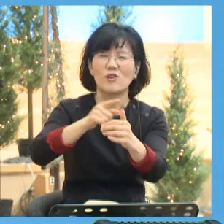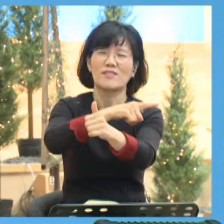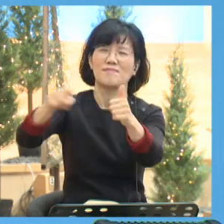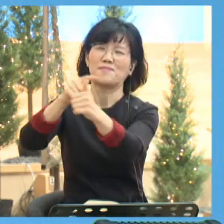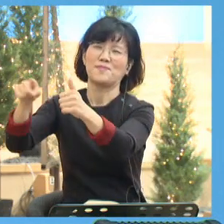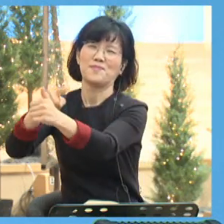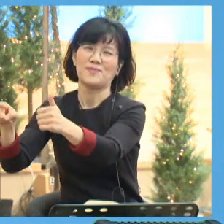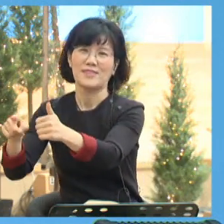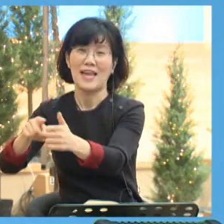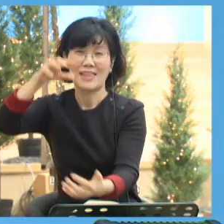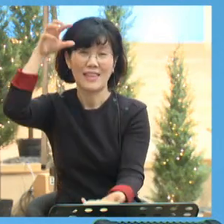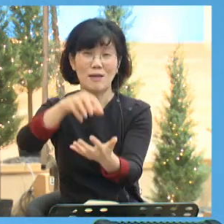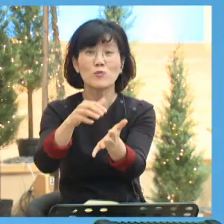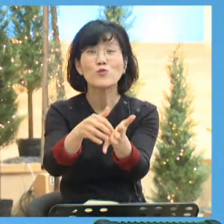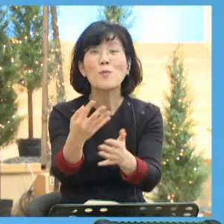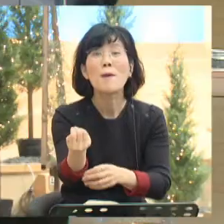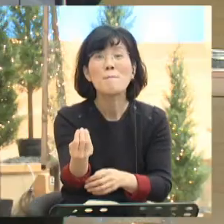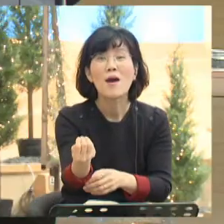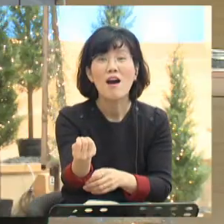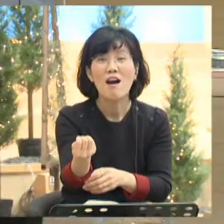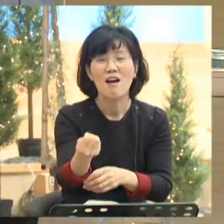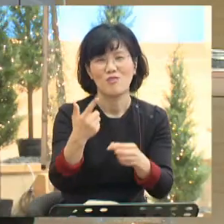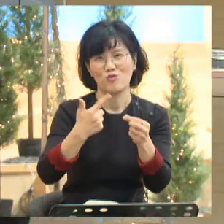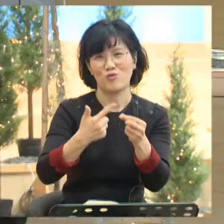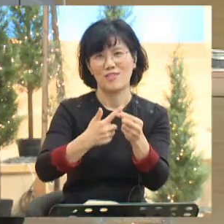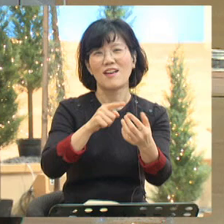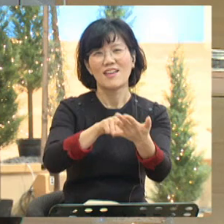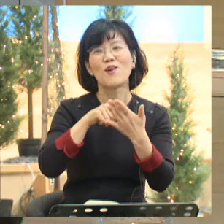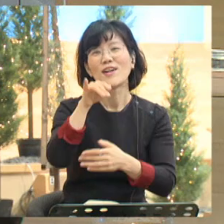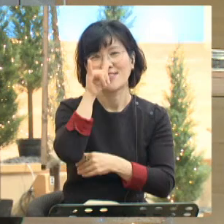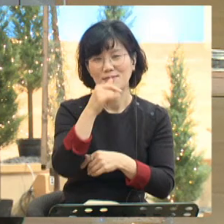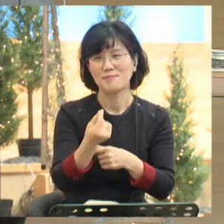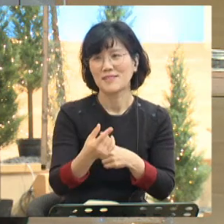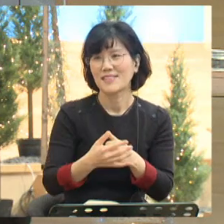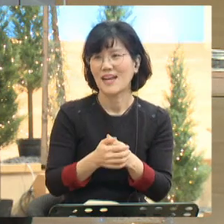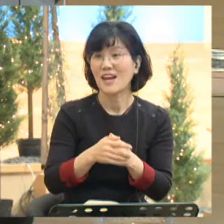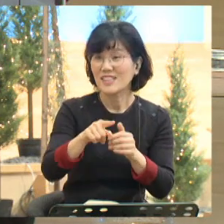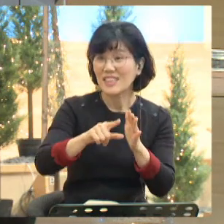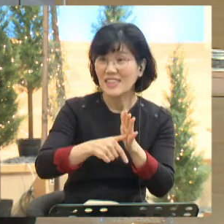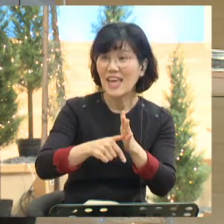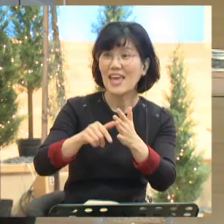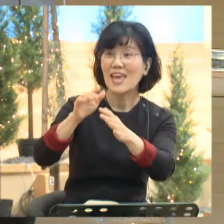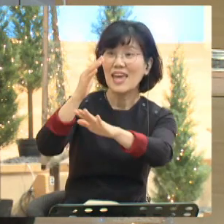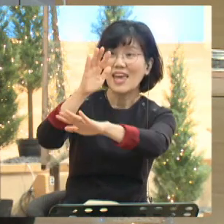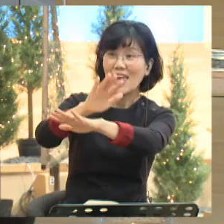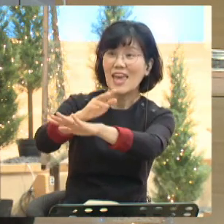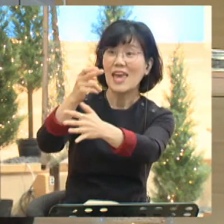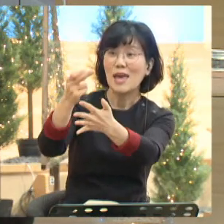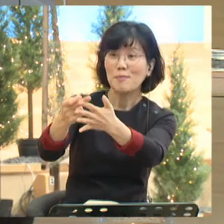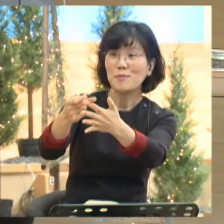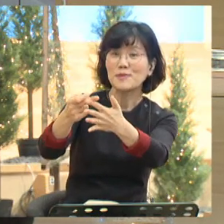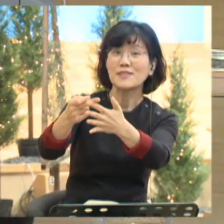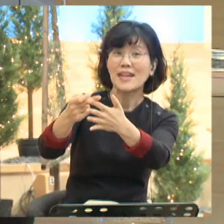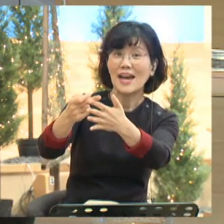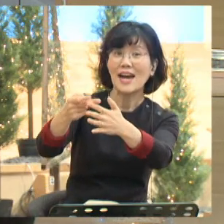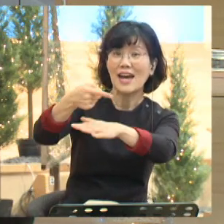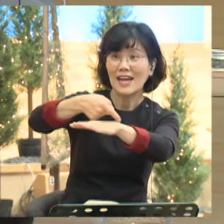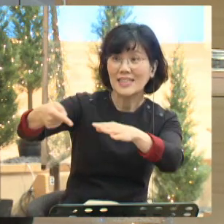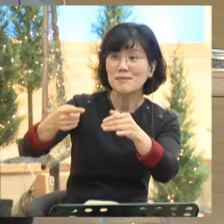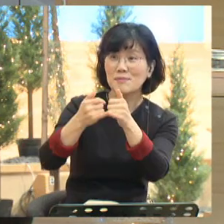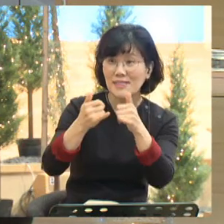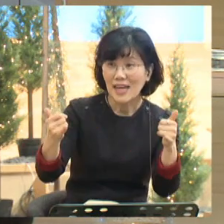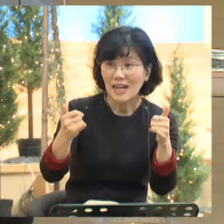얼마나 주겠느냐 면 6절을 맞을 똘 하십시오 열어볼까요 그때 에브라임 사람의 죽은 자가